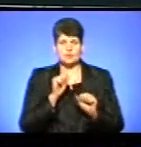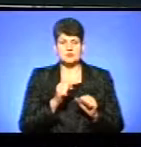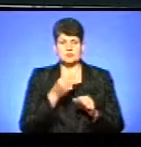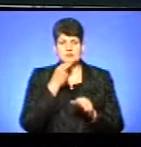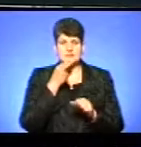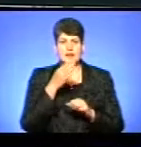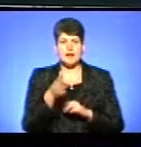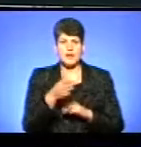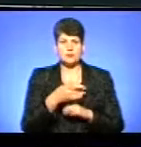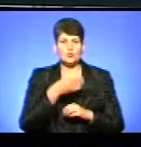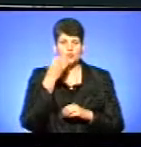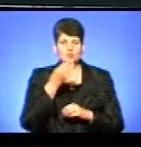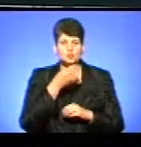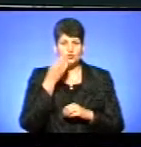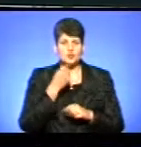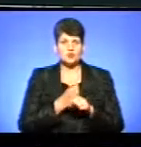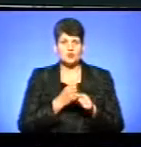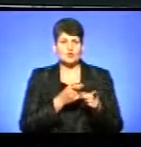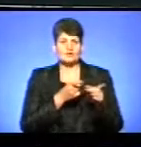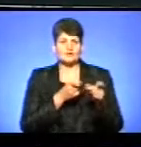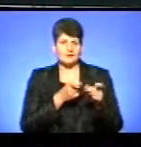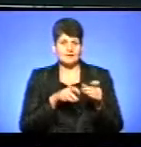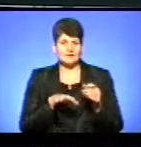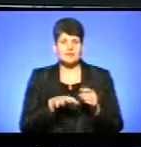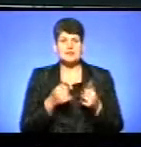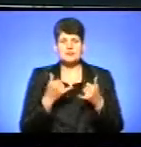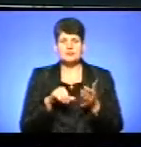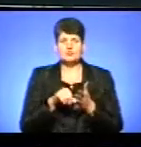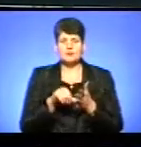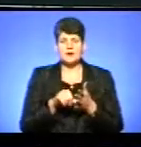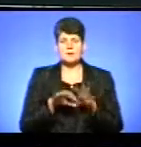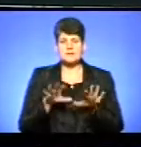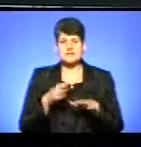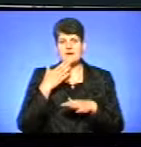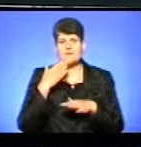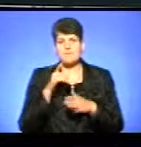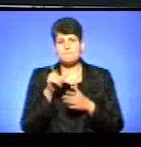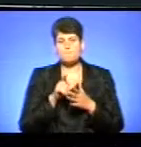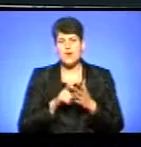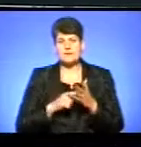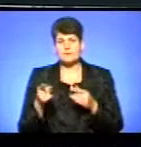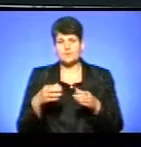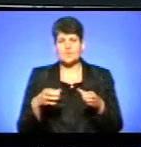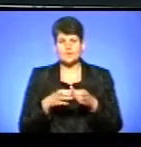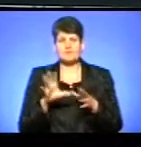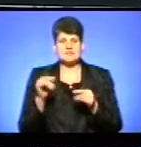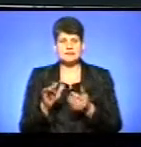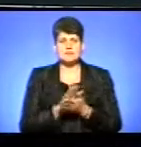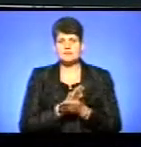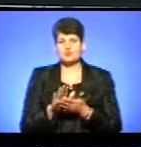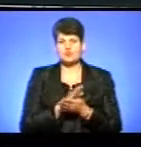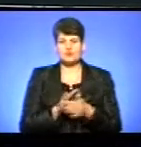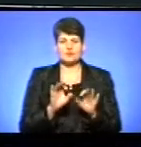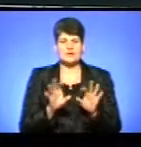юшки. Працює тир. Зараз на площі виступають місцеві поети і тернопільські гурти. Усі розваги безкоштовні,